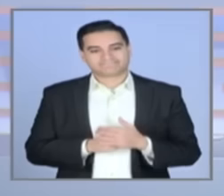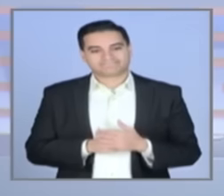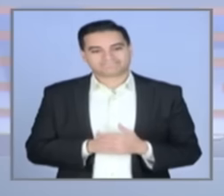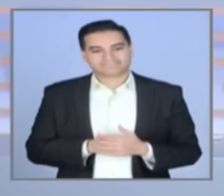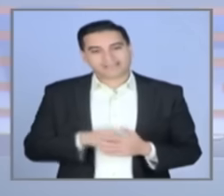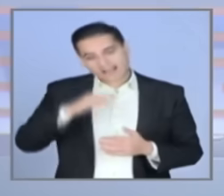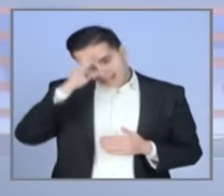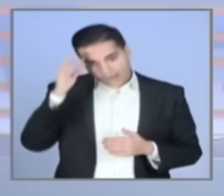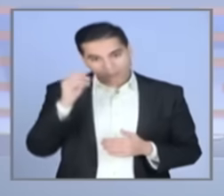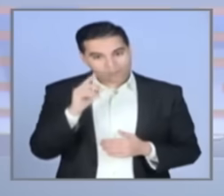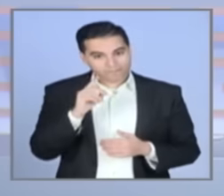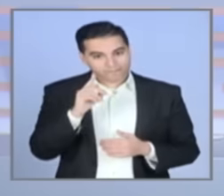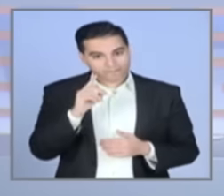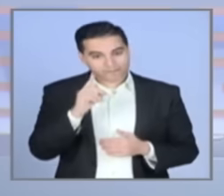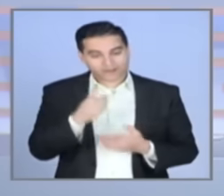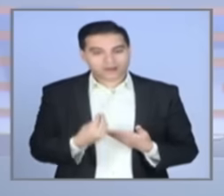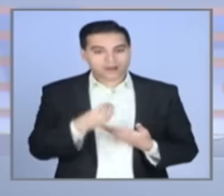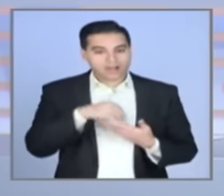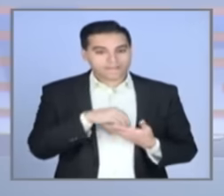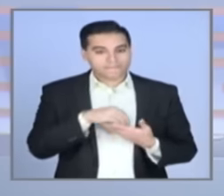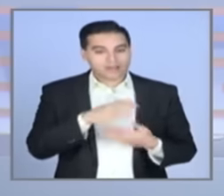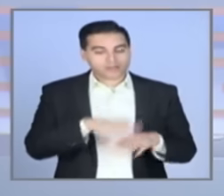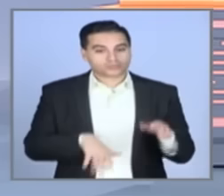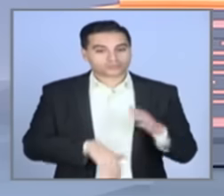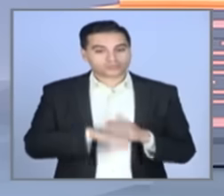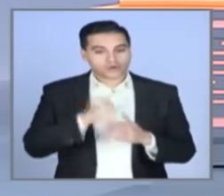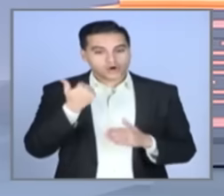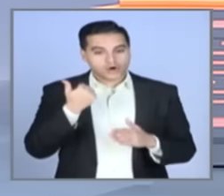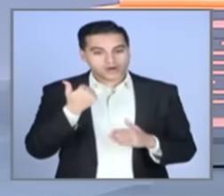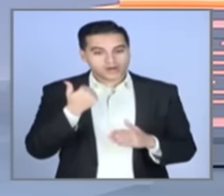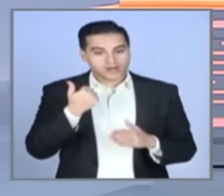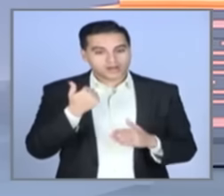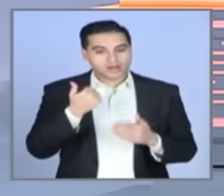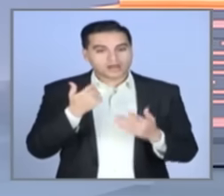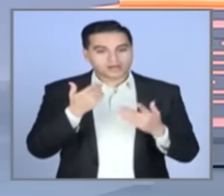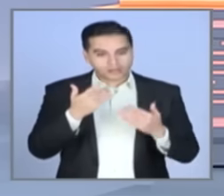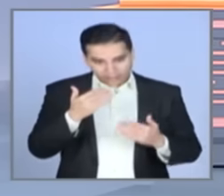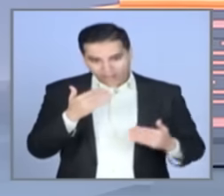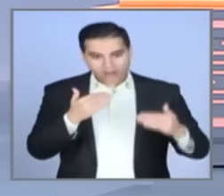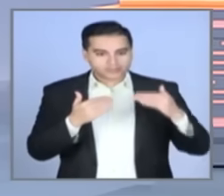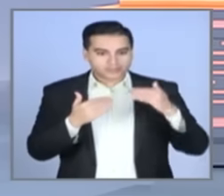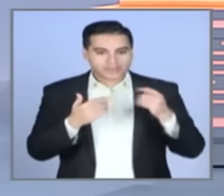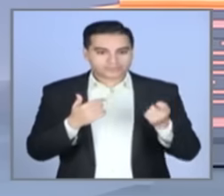65. لو عيلة الحياة كسبت الفقرة اللي جاية هتتقدموا